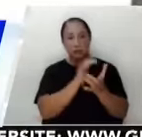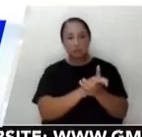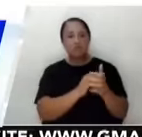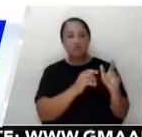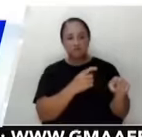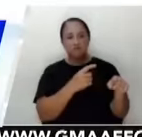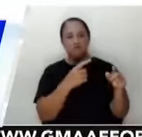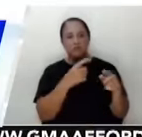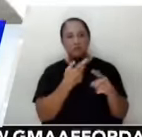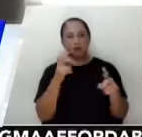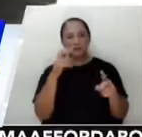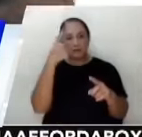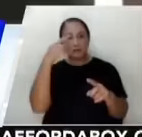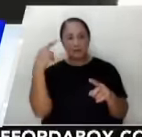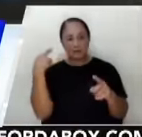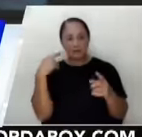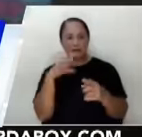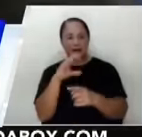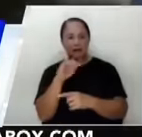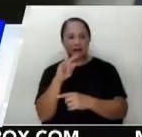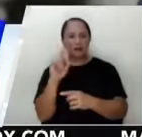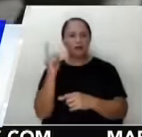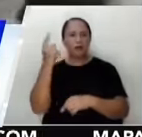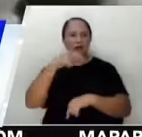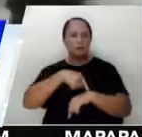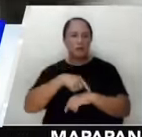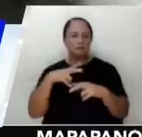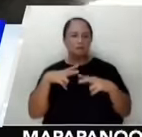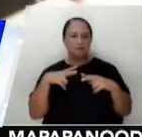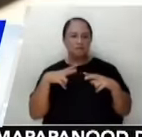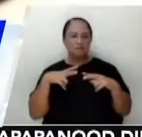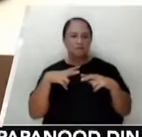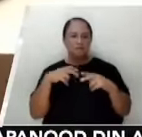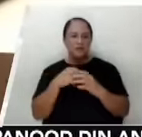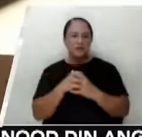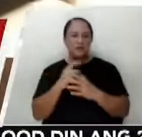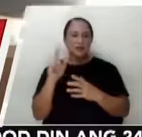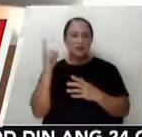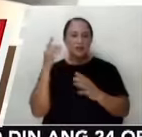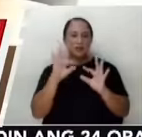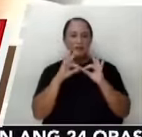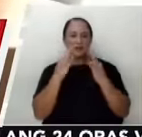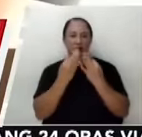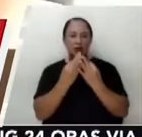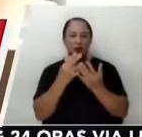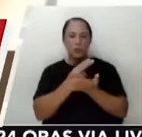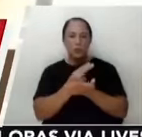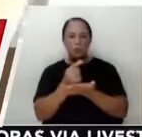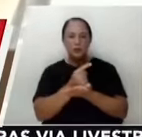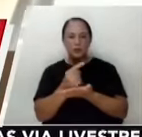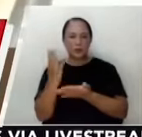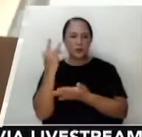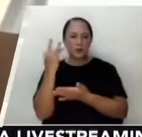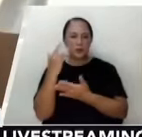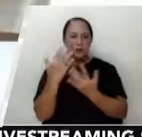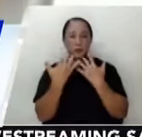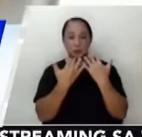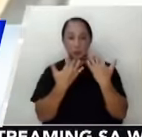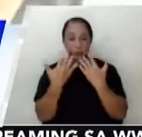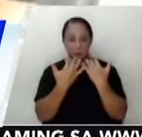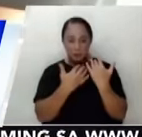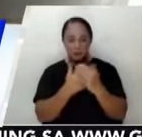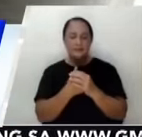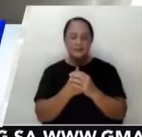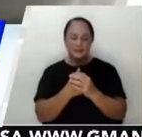Rizal. First time daw nila nang magbakasyon. Ito yung first namin na family na Holy Week. Kasi actually birthday niya. Yeah,